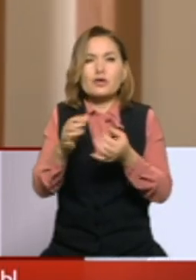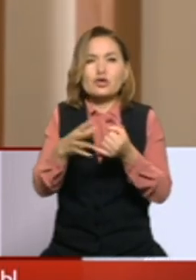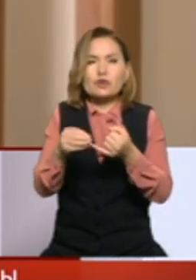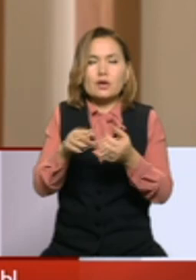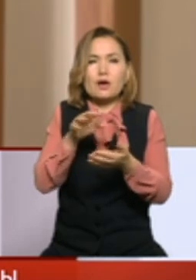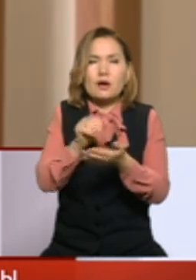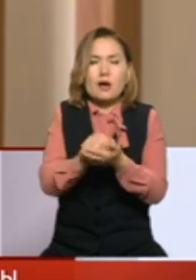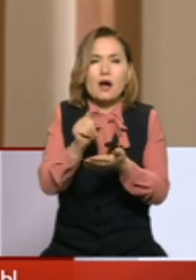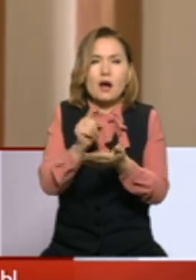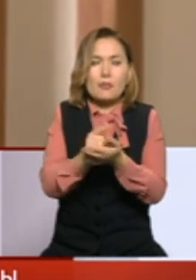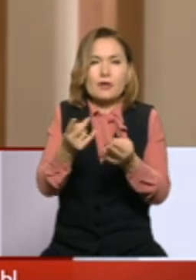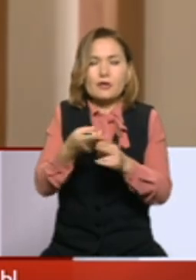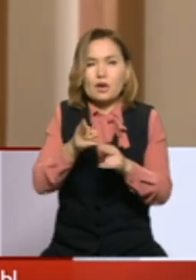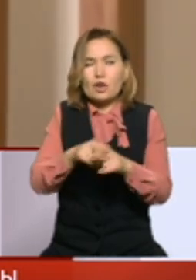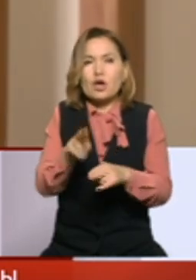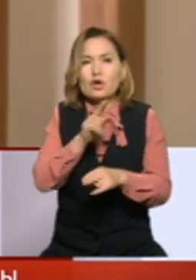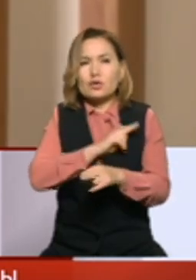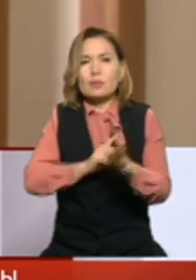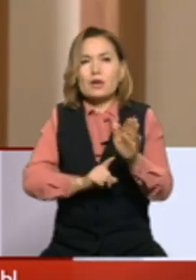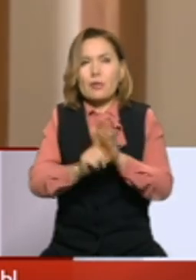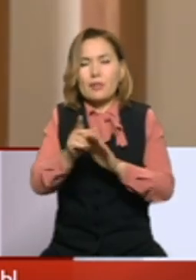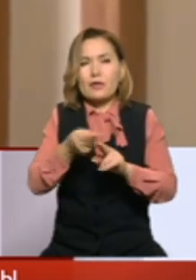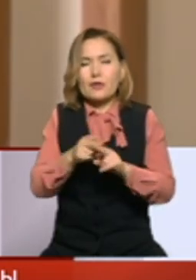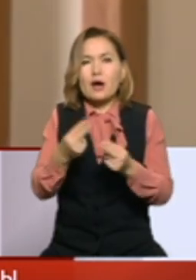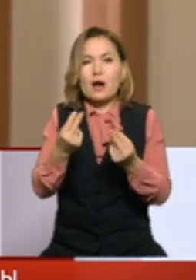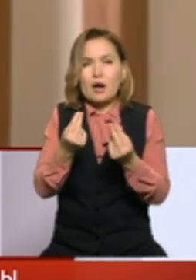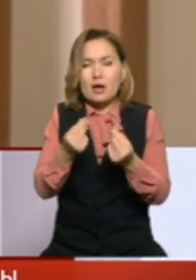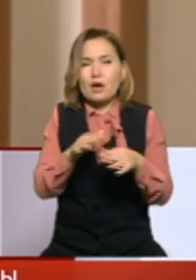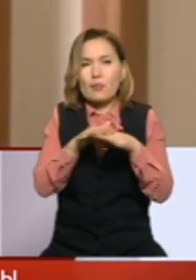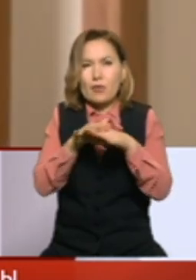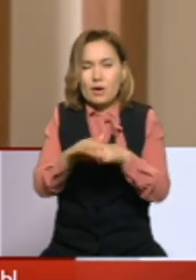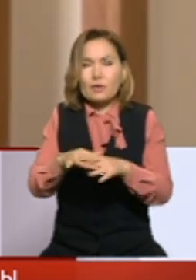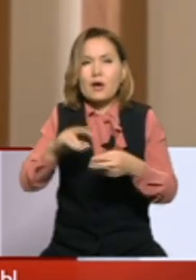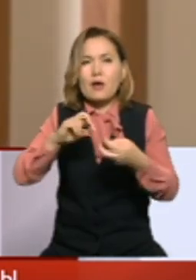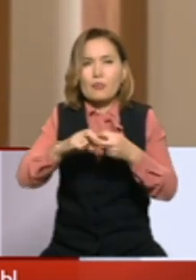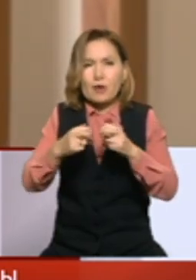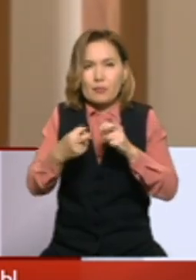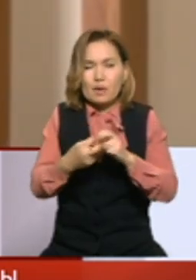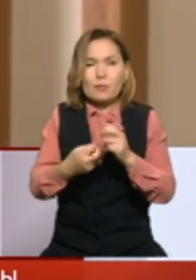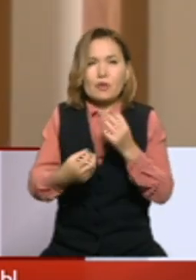Қазір оның барлығын орындау үшін жұмыстар қолға алынды. Қаржы бөлу мәселесі де қарастырылып жатыр.